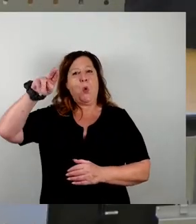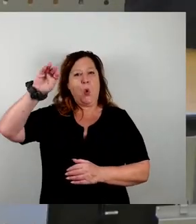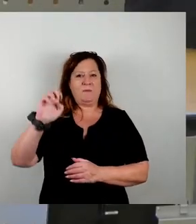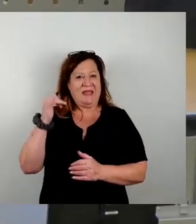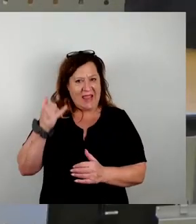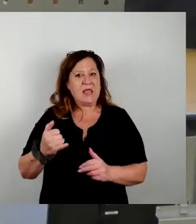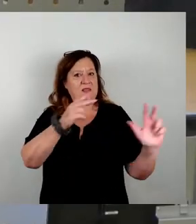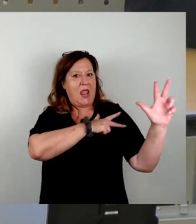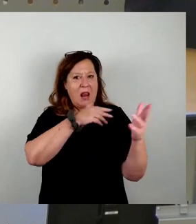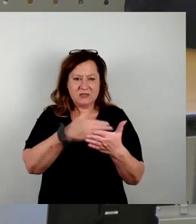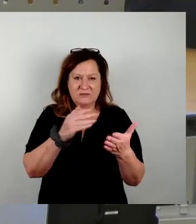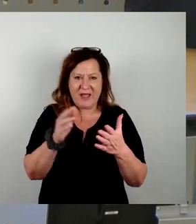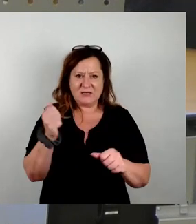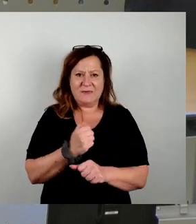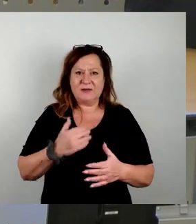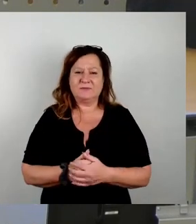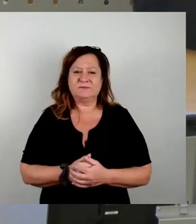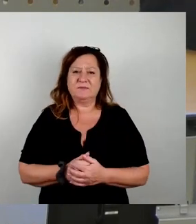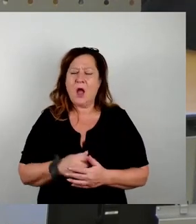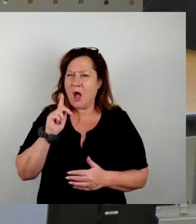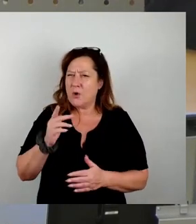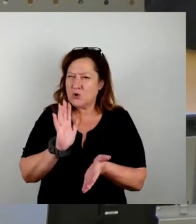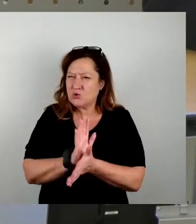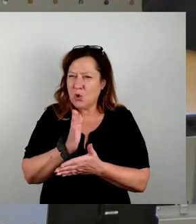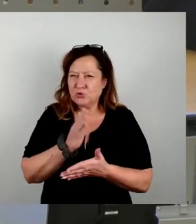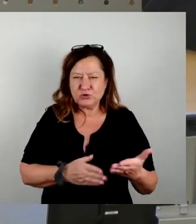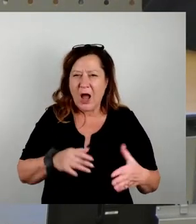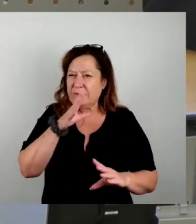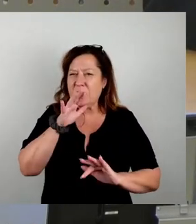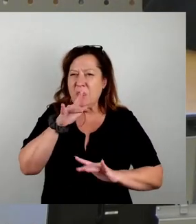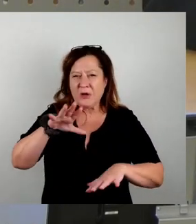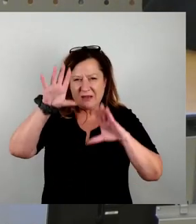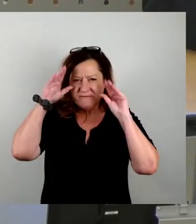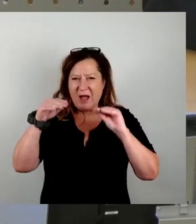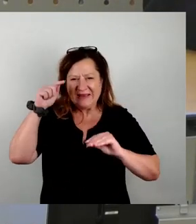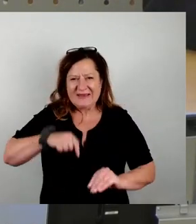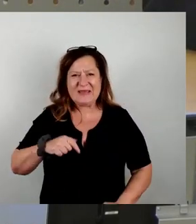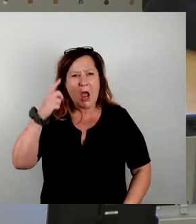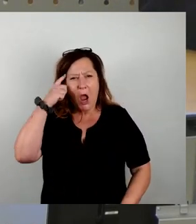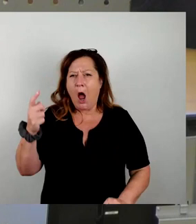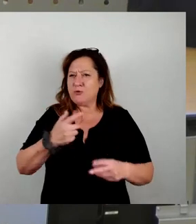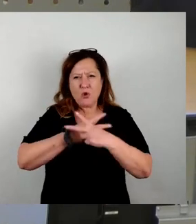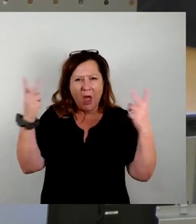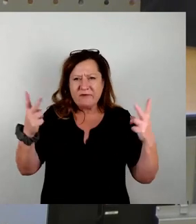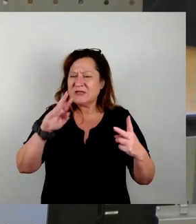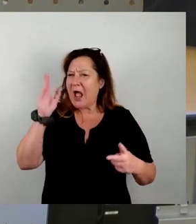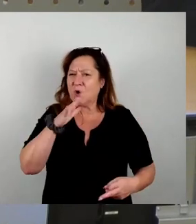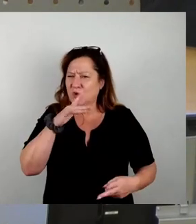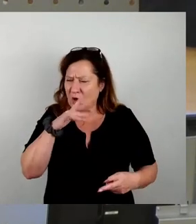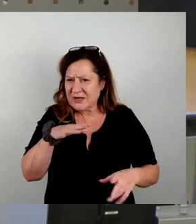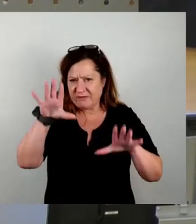teilweise angeklungen, bloß glaube ich in dieser Schärfe noch nicht wahrgenommen worden, hier in diesem Rat und auch in der Öffentlichkeit. Die Einführung